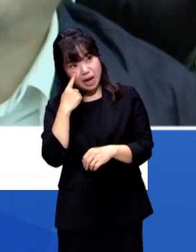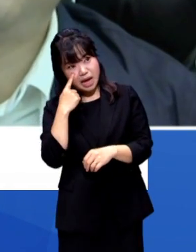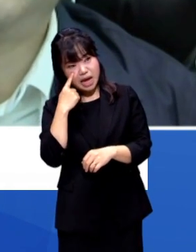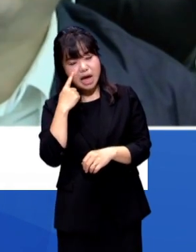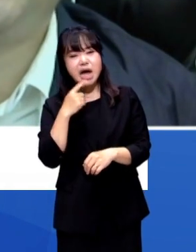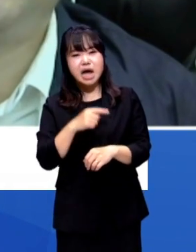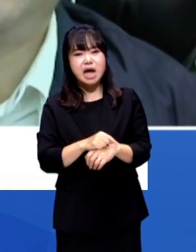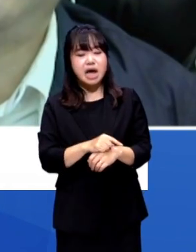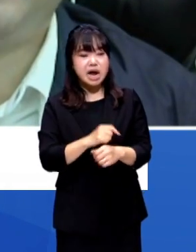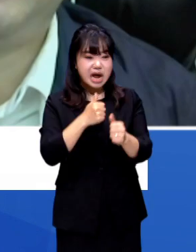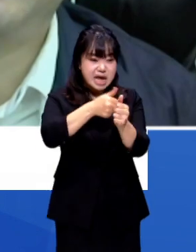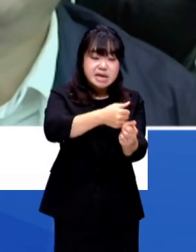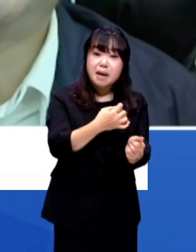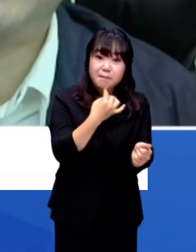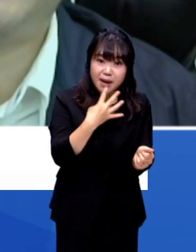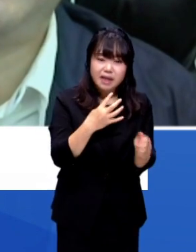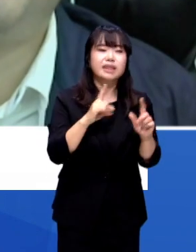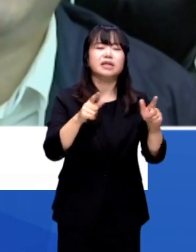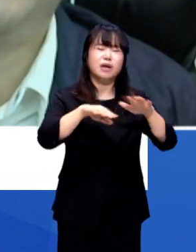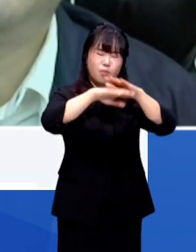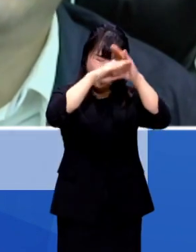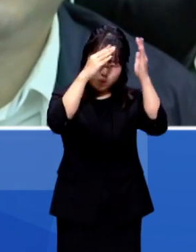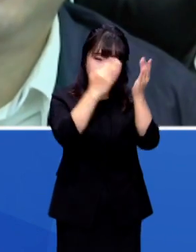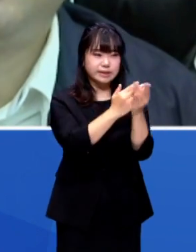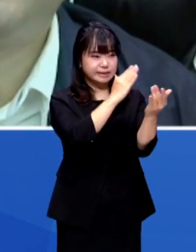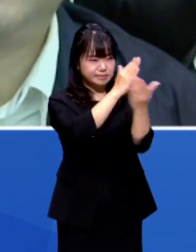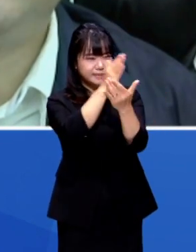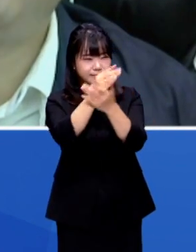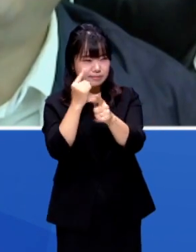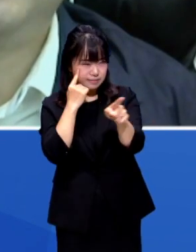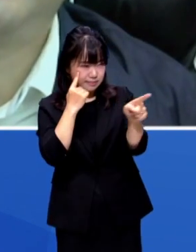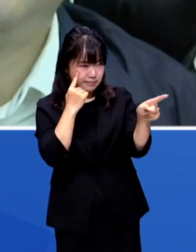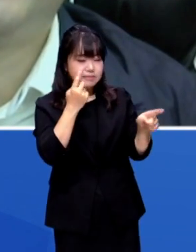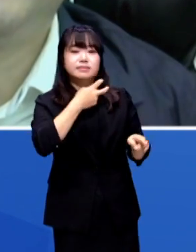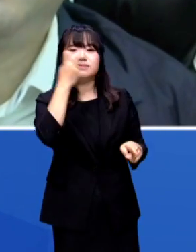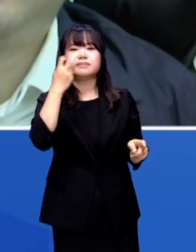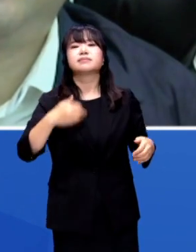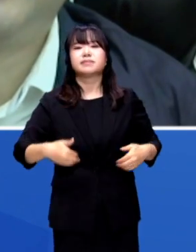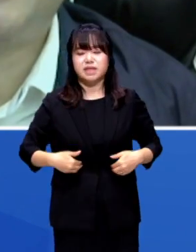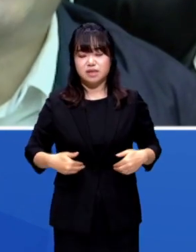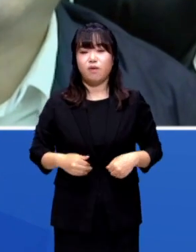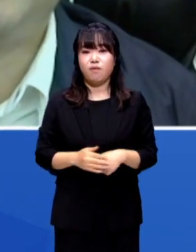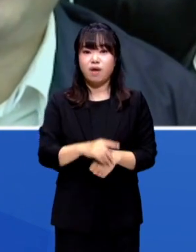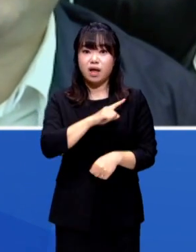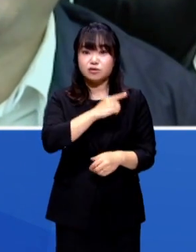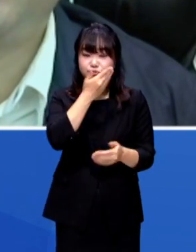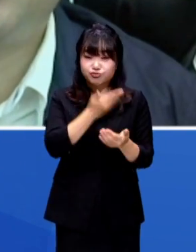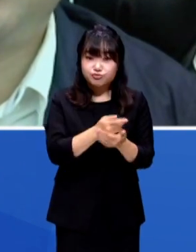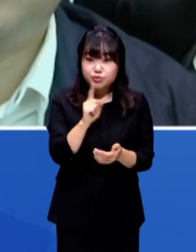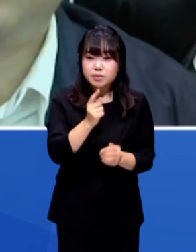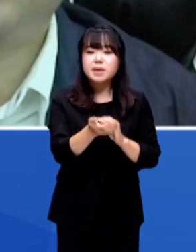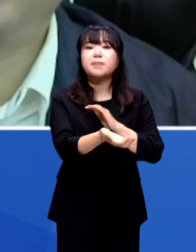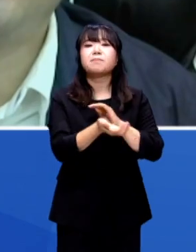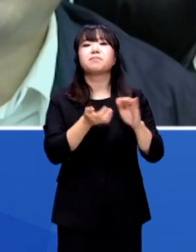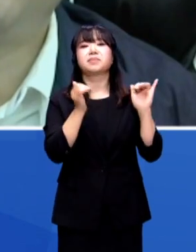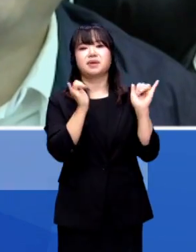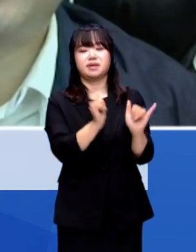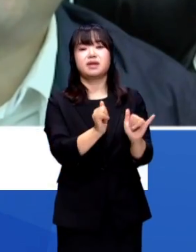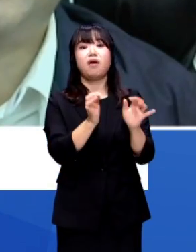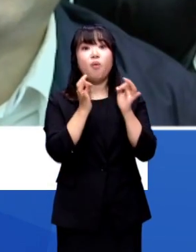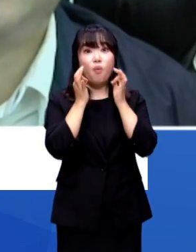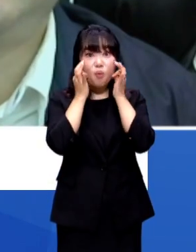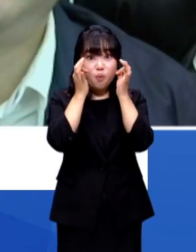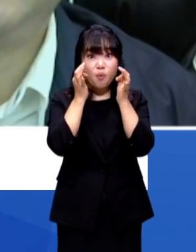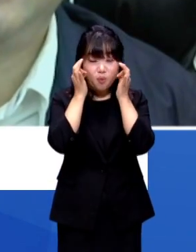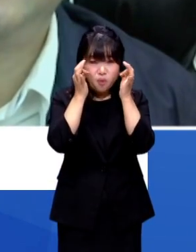아니라 어떤 사고도 일어날 수 있다고 생각해야 됩니다. 이럴 때 제일 중요한 건 예방 대비의 어떤 노력에도